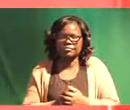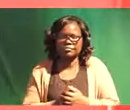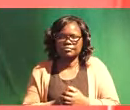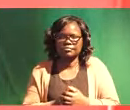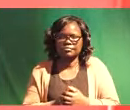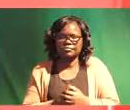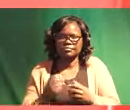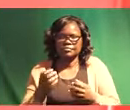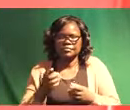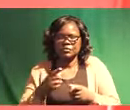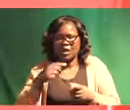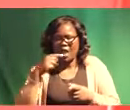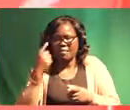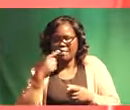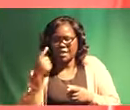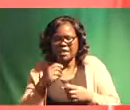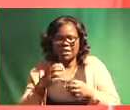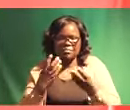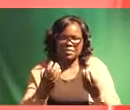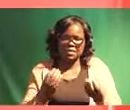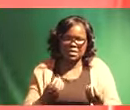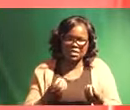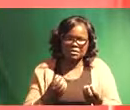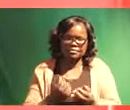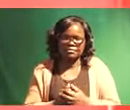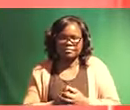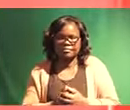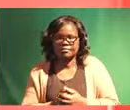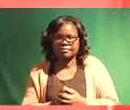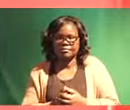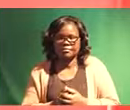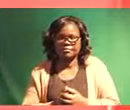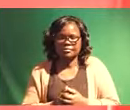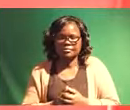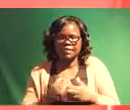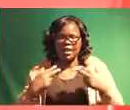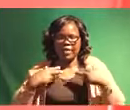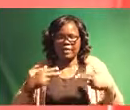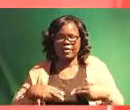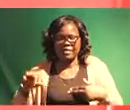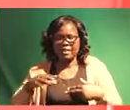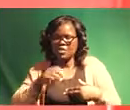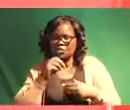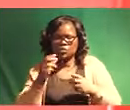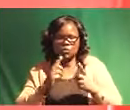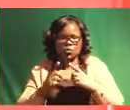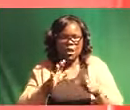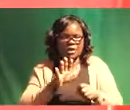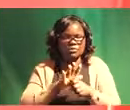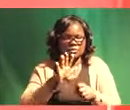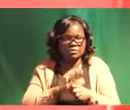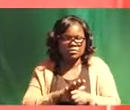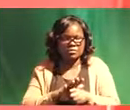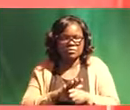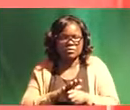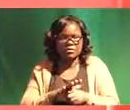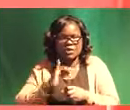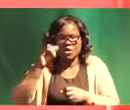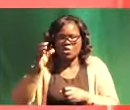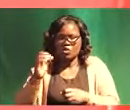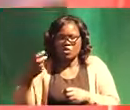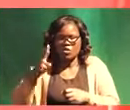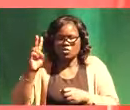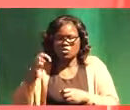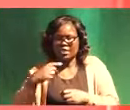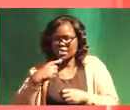usukusai wa miraa iwe rahisi tukitafuta ya masoko ya Kongo. Ero the sector sitaki kuongelea sana. Mheshimiwa John Paul